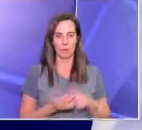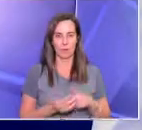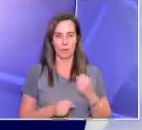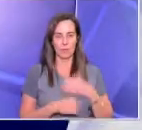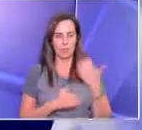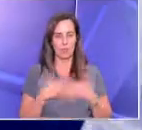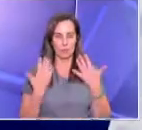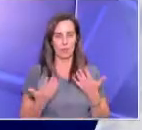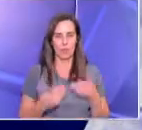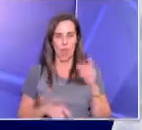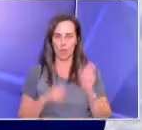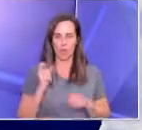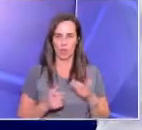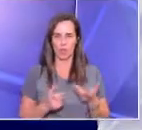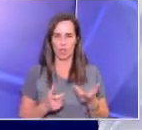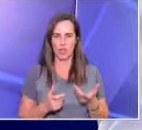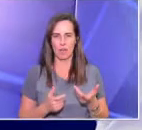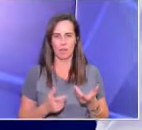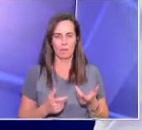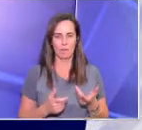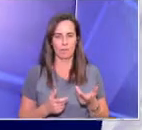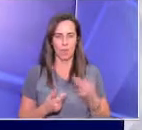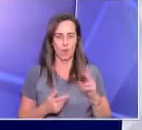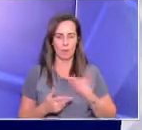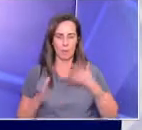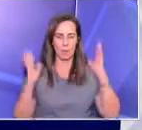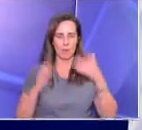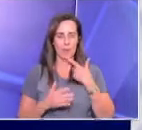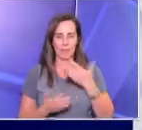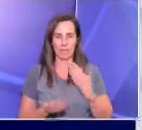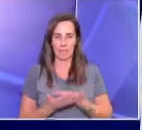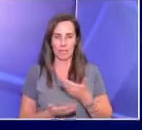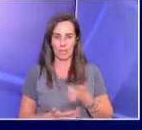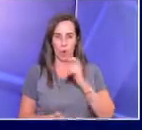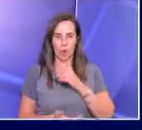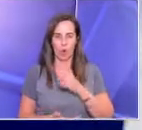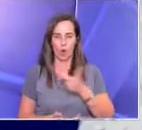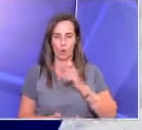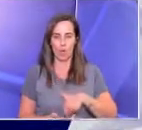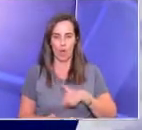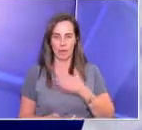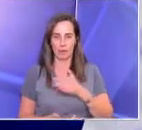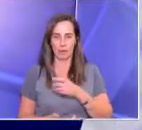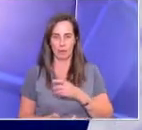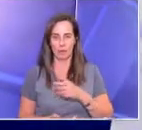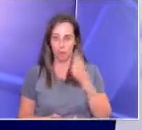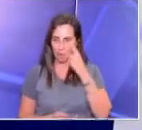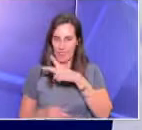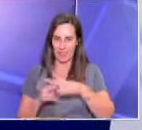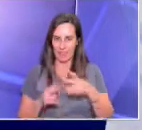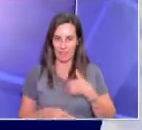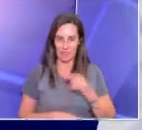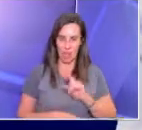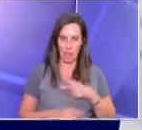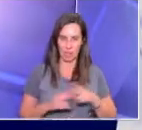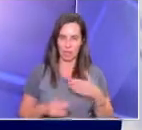סוף לסיפור, והרי הציבור ישר להעמיס עליו פרטים ומסרים. אמרתי, הצעתי לישראל זינגר, אם אתה באמת חושב שאתה נקי, ואני לא, במובנים שאתה מציג